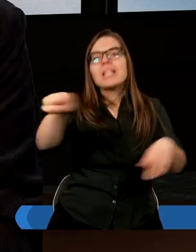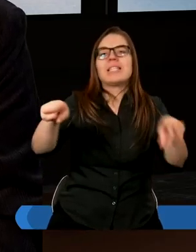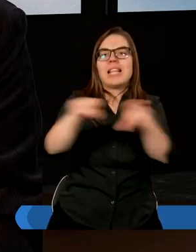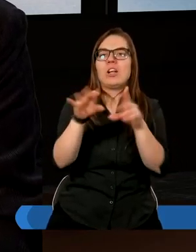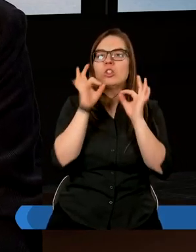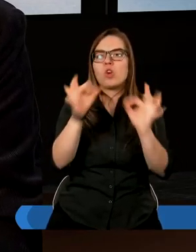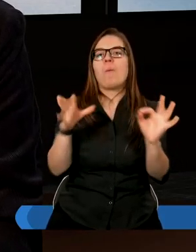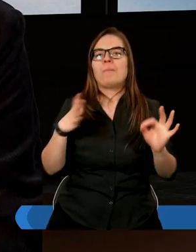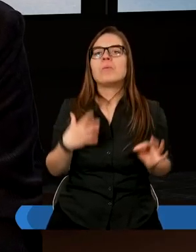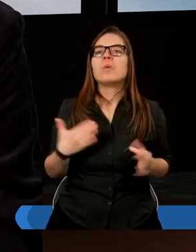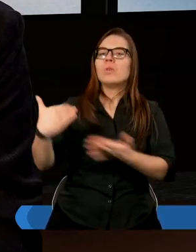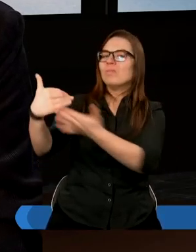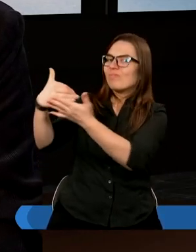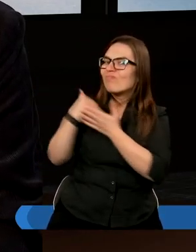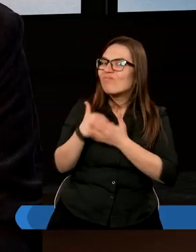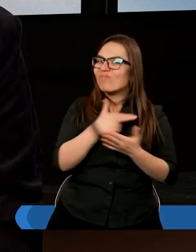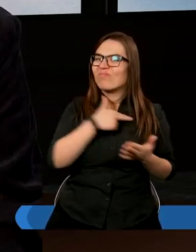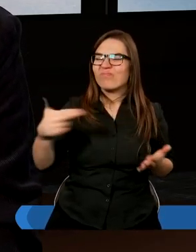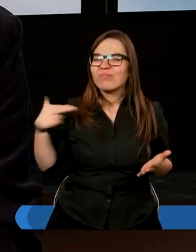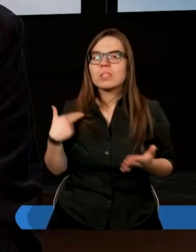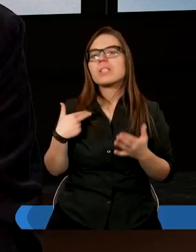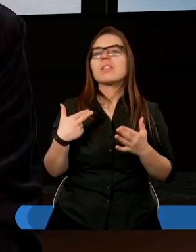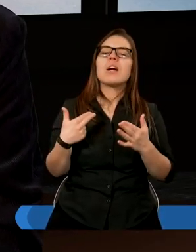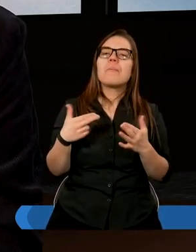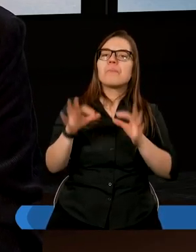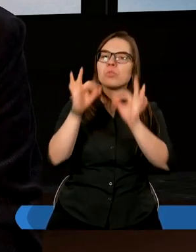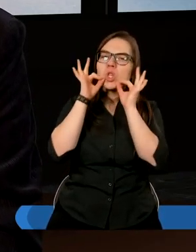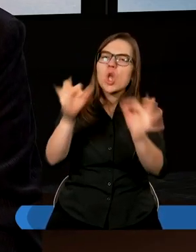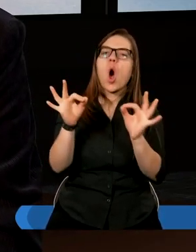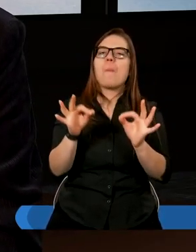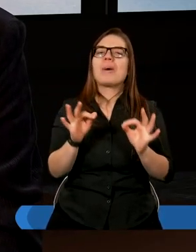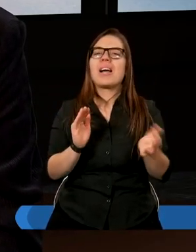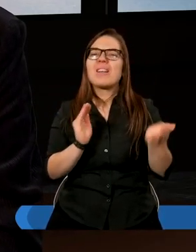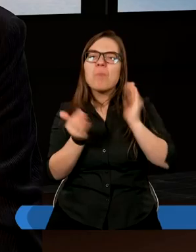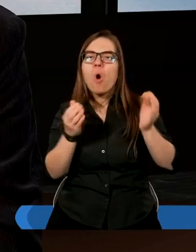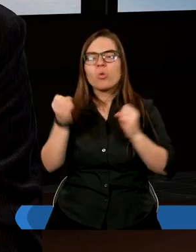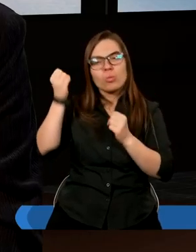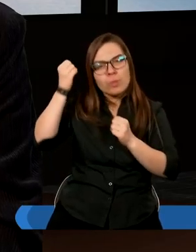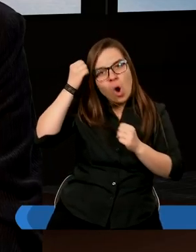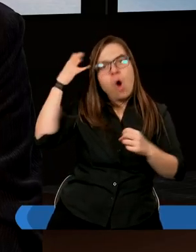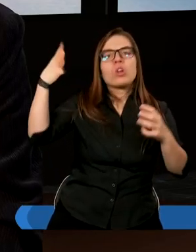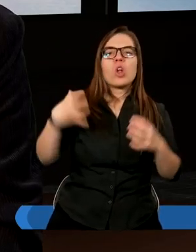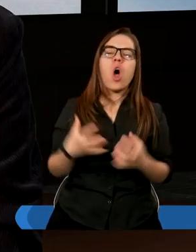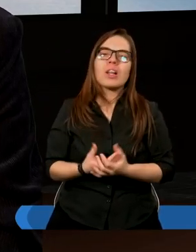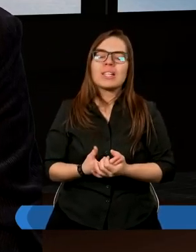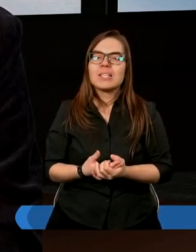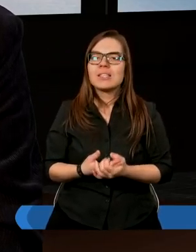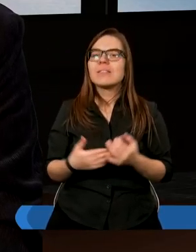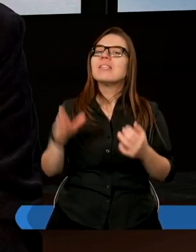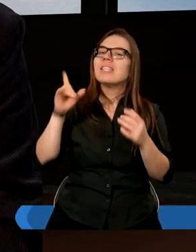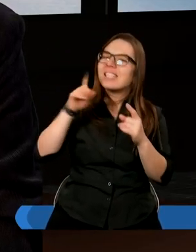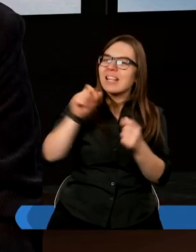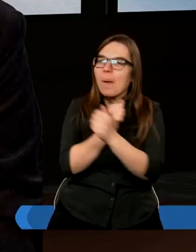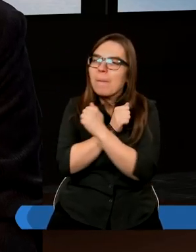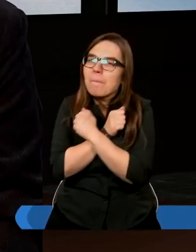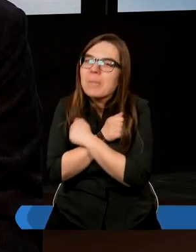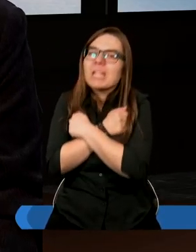pomóż nam nienachalnie nienamolnie ale z wdziękiem